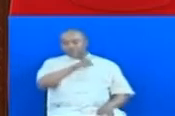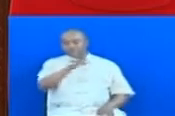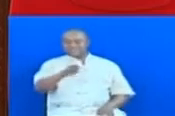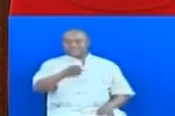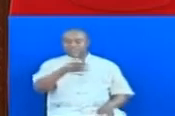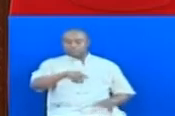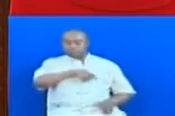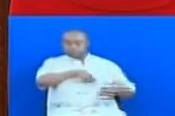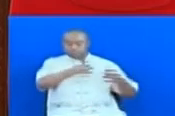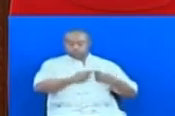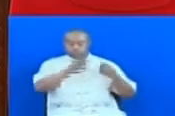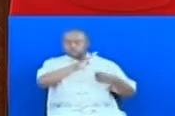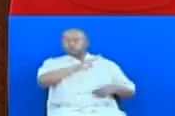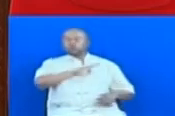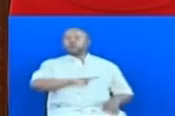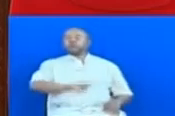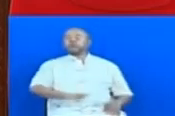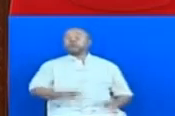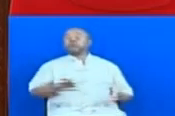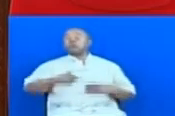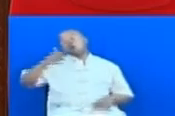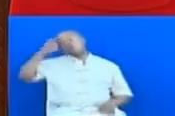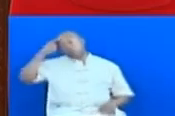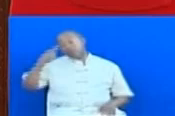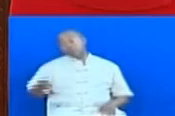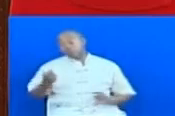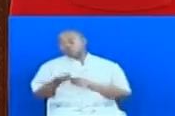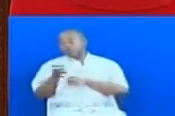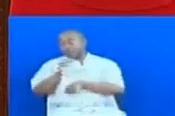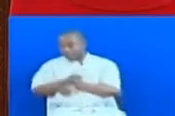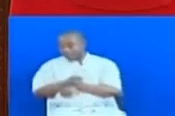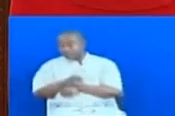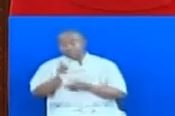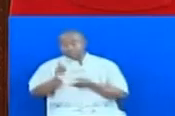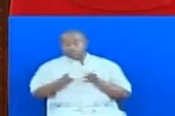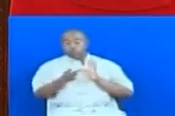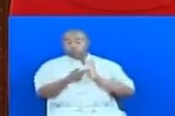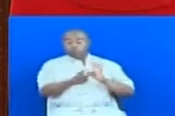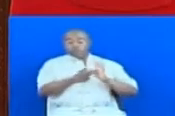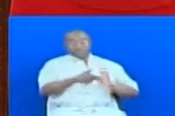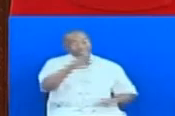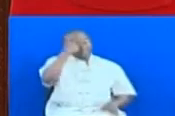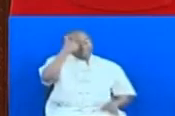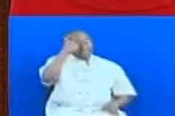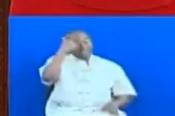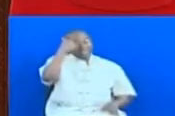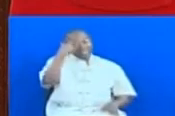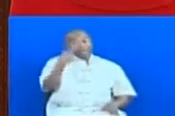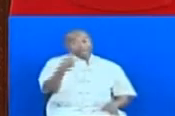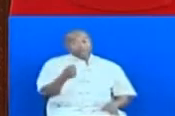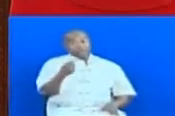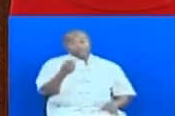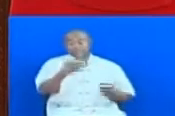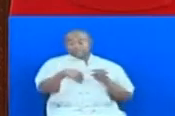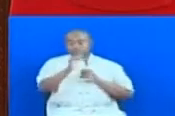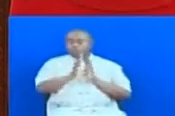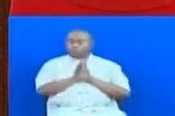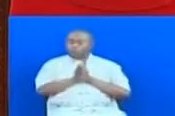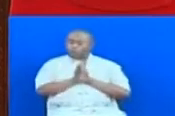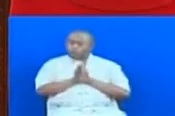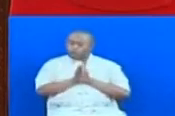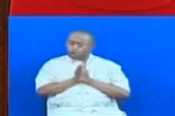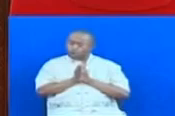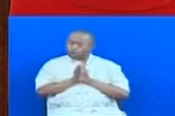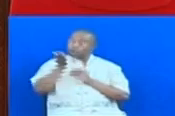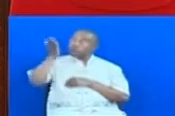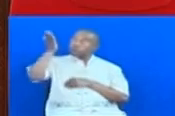imani. Wamekuwa na imani kwa wataalamu wao, wamekuwa na imani kwa zaidi kumuomba Mungu, lakini